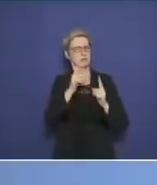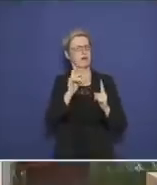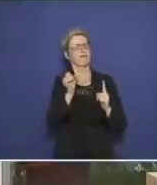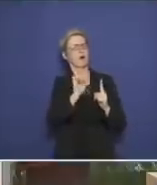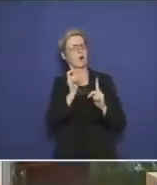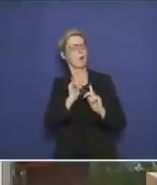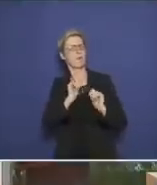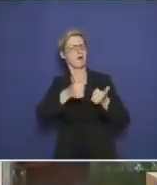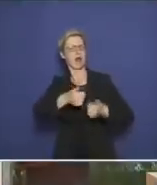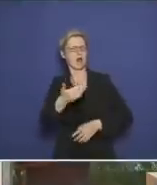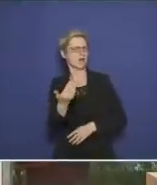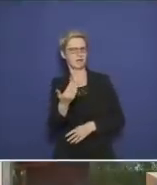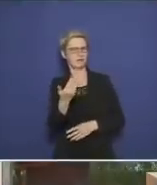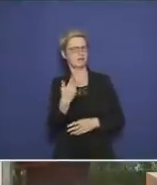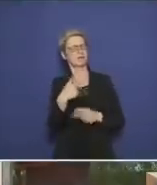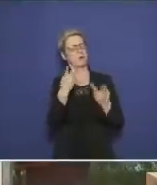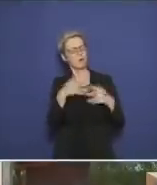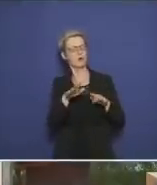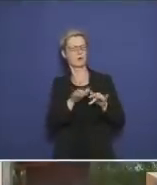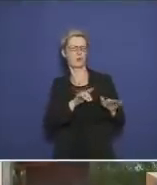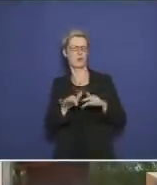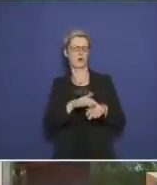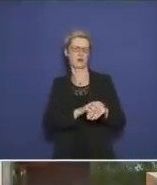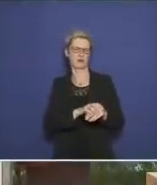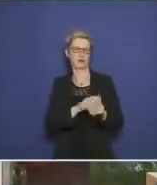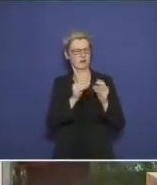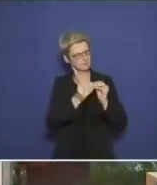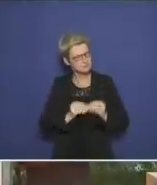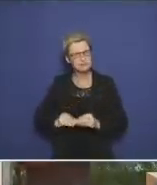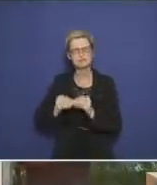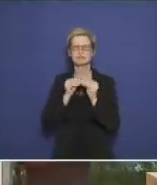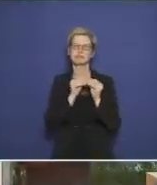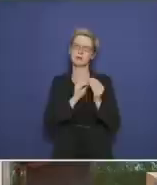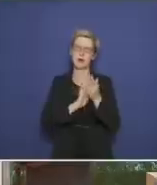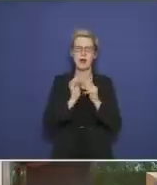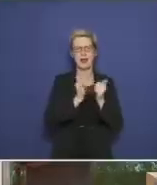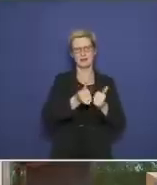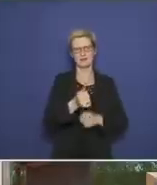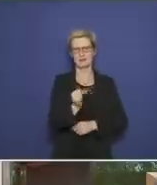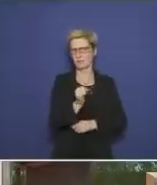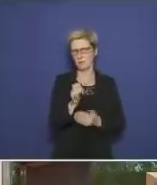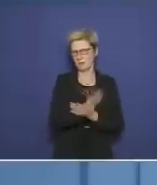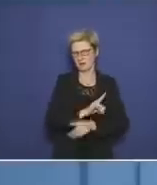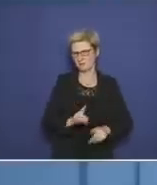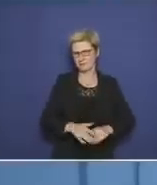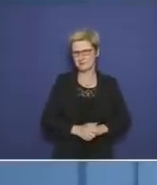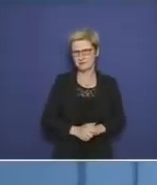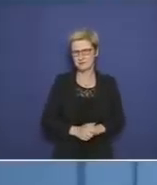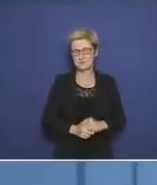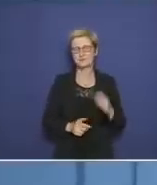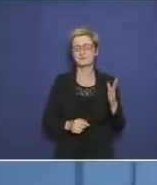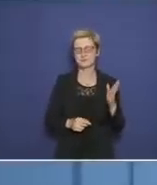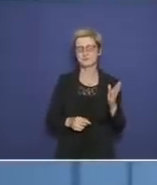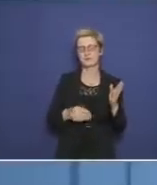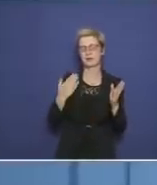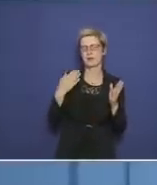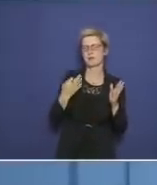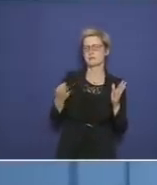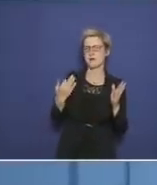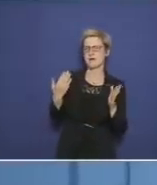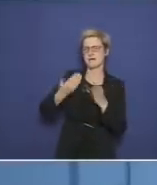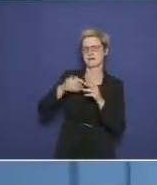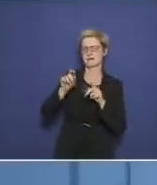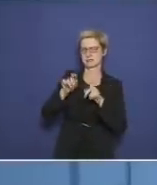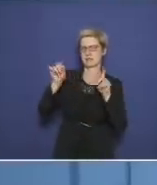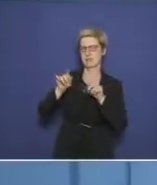nicht auch unbürokratisch helfen? Ja, das Thema ist ja in den vergangenen Tagen wiederholt angesprochen worden.